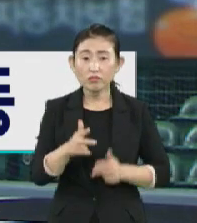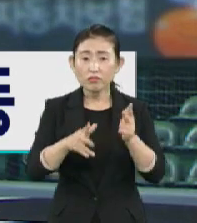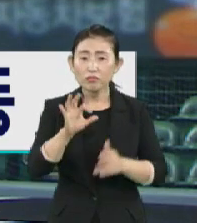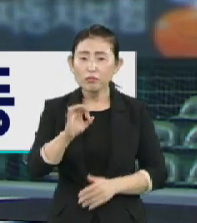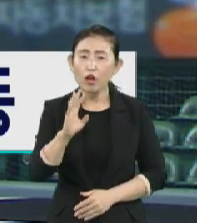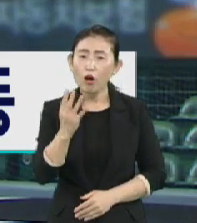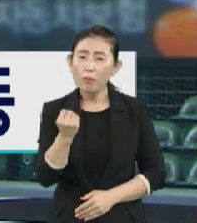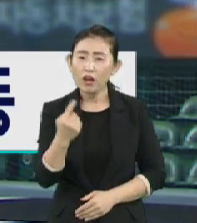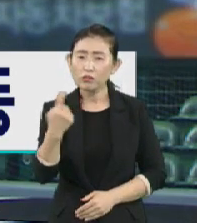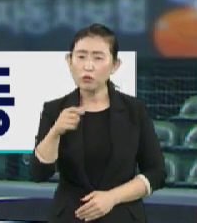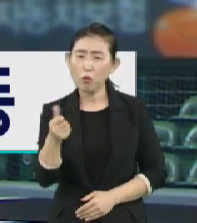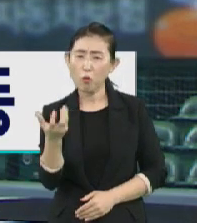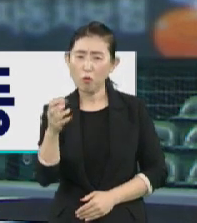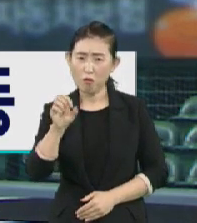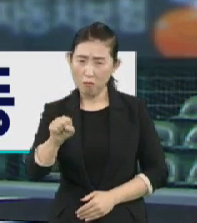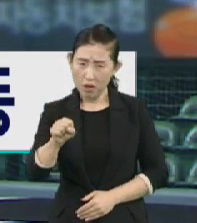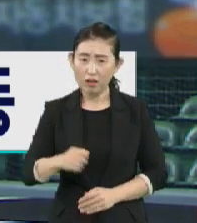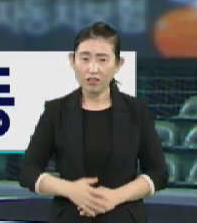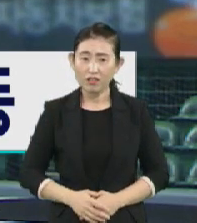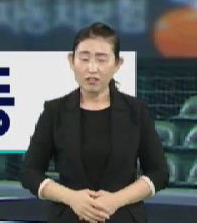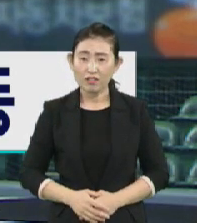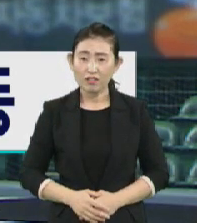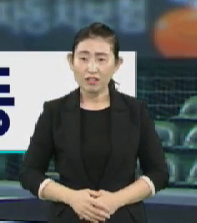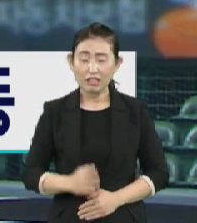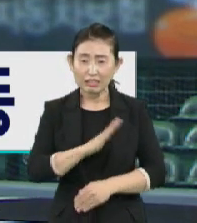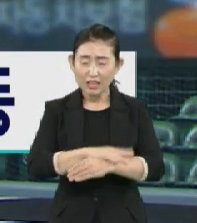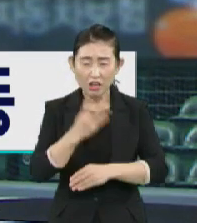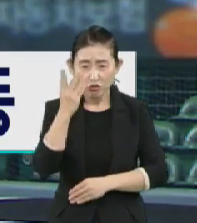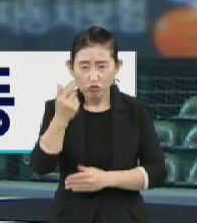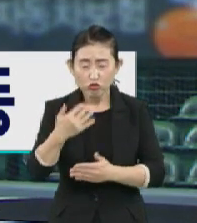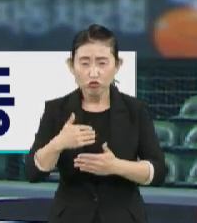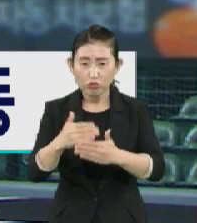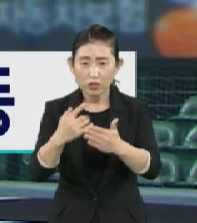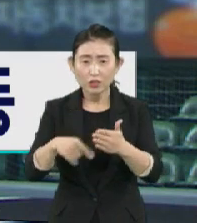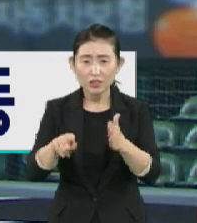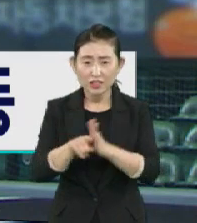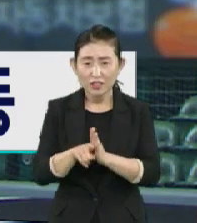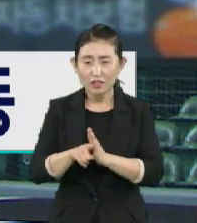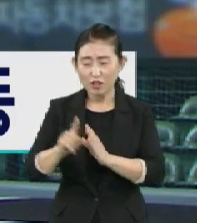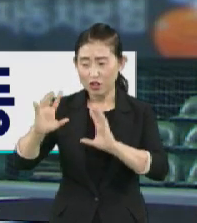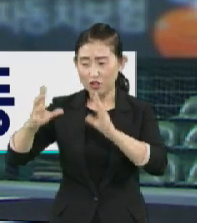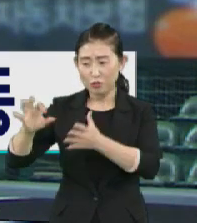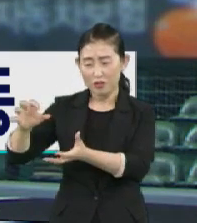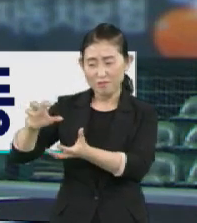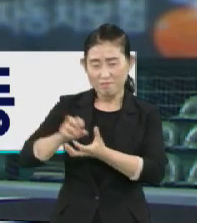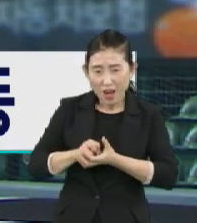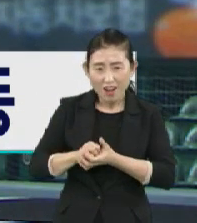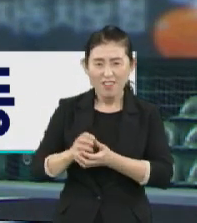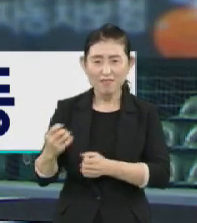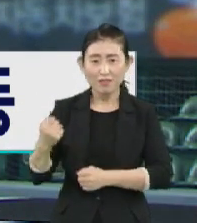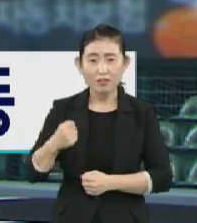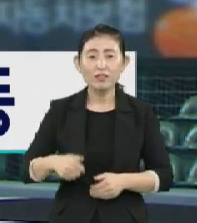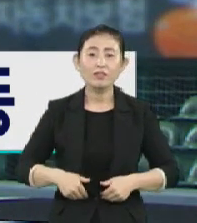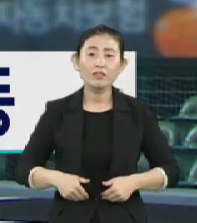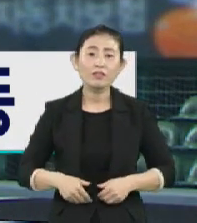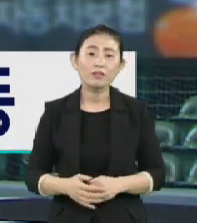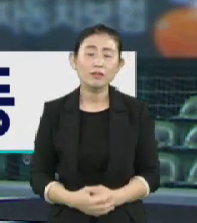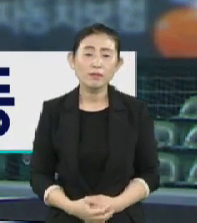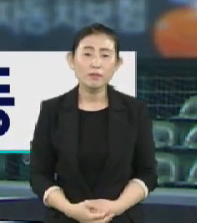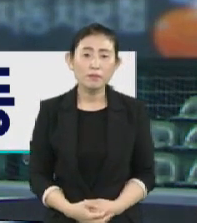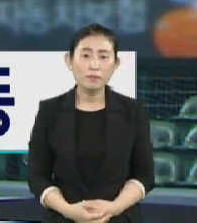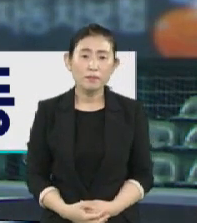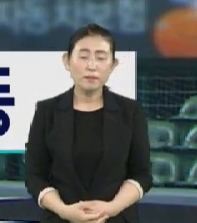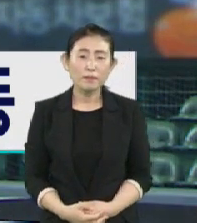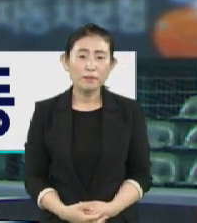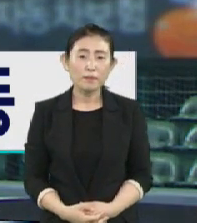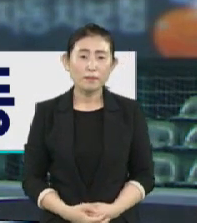사업비가 1,500억 원에 달하는 만큼 얼마나 많은 국비를 확보하느냐가 가장 큰 관건입니다. 서울방송센터 김성민